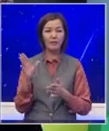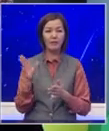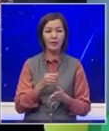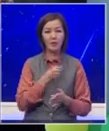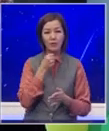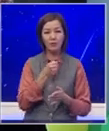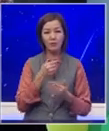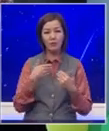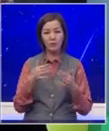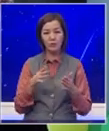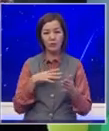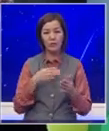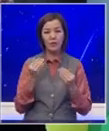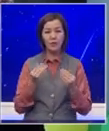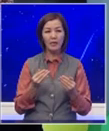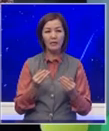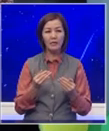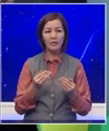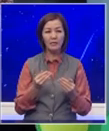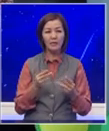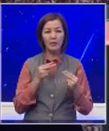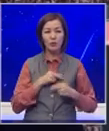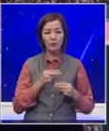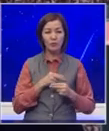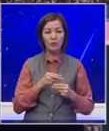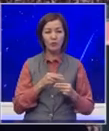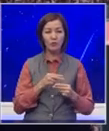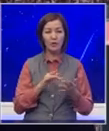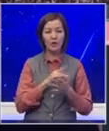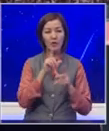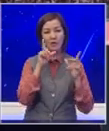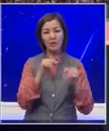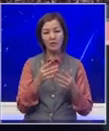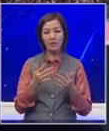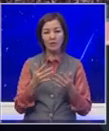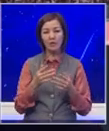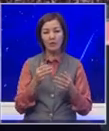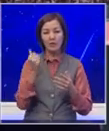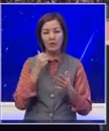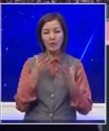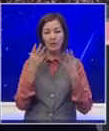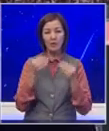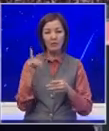өсіп өніп, қазір жан-жақта жүріп атыр. Қарттар күні мен бүткіл